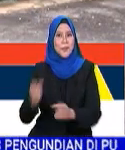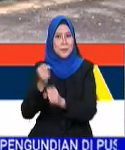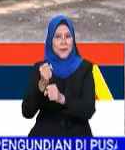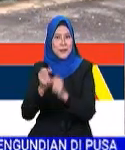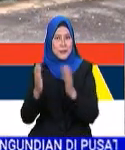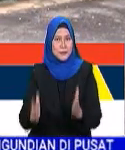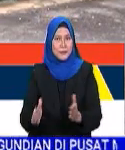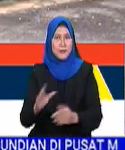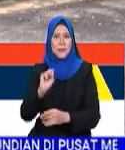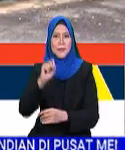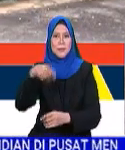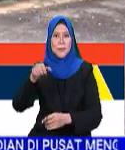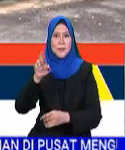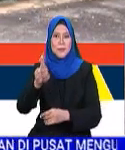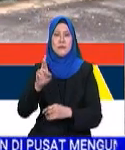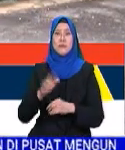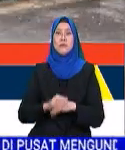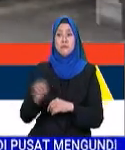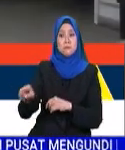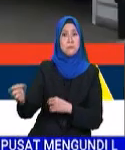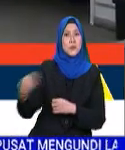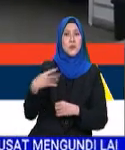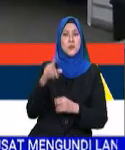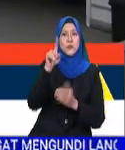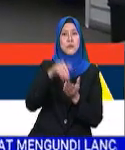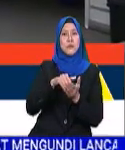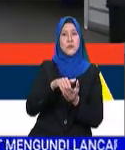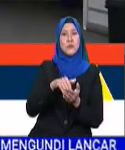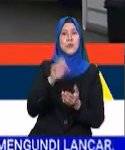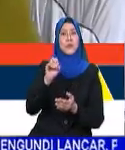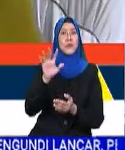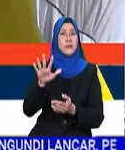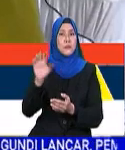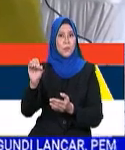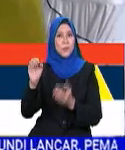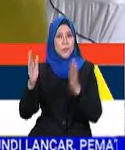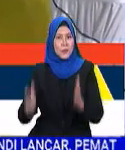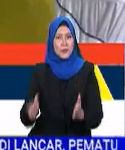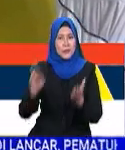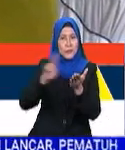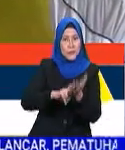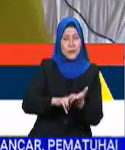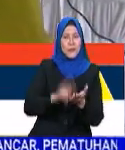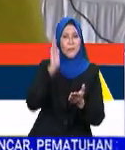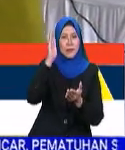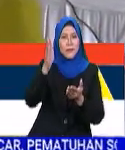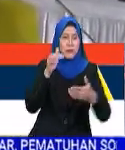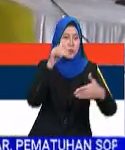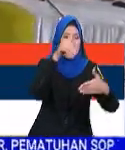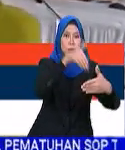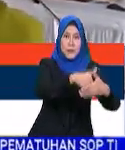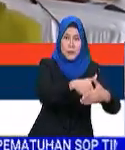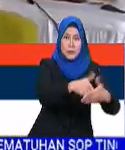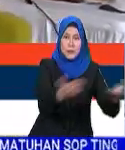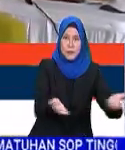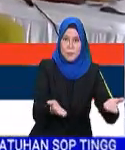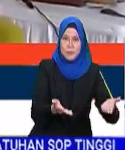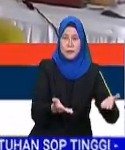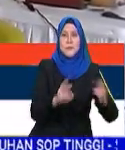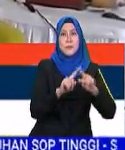SPR. Dan mengikut SPR, seramai 1,050 pemilih berdaftar dijadualkan mengundi di pusat mengundi ini,